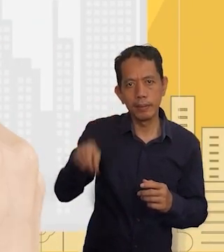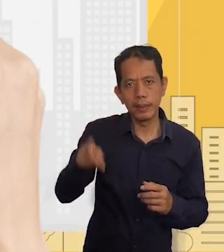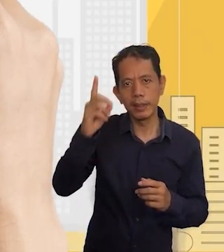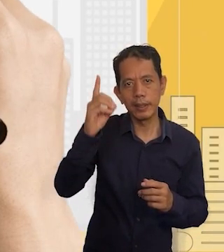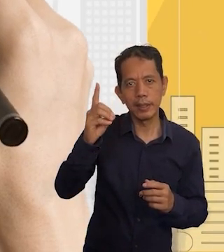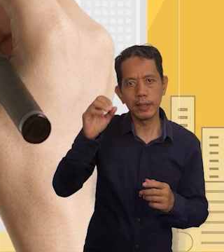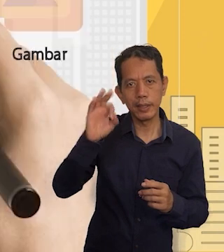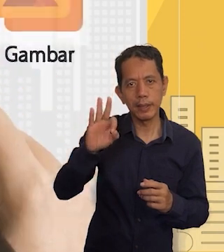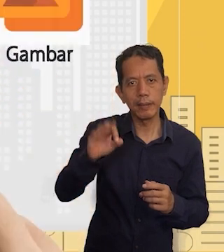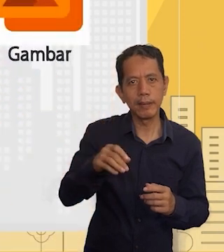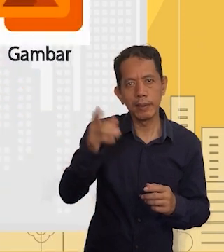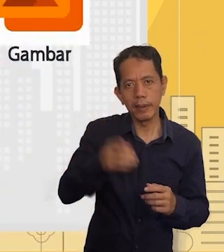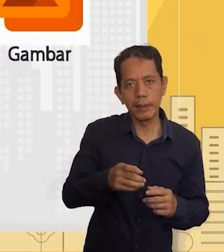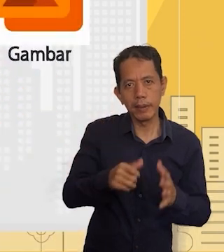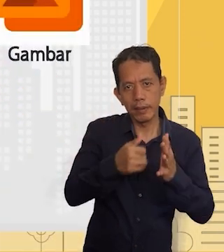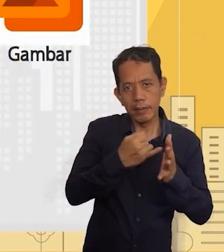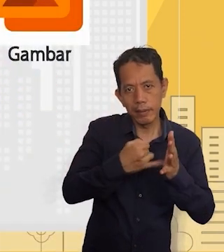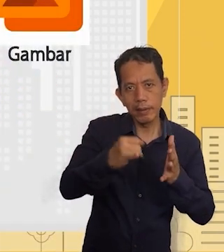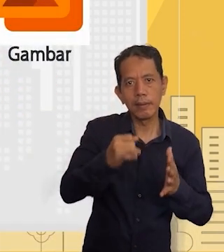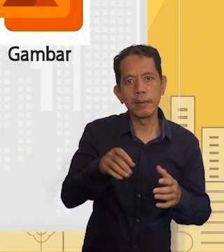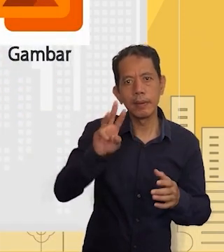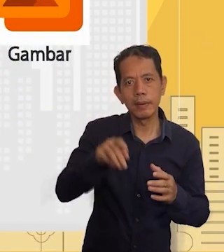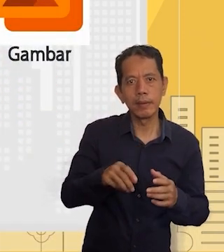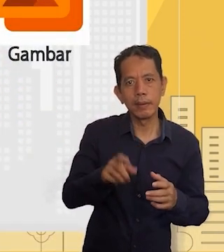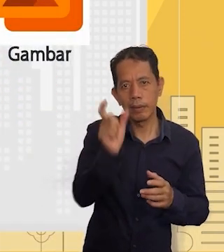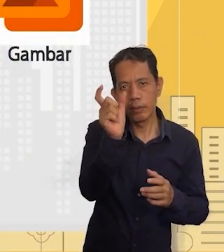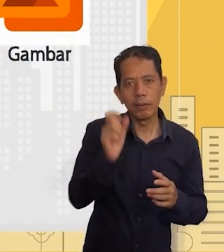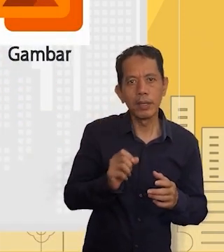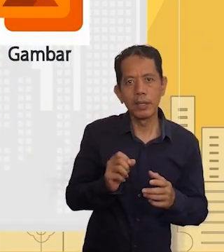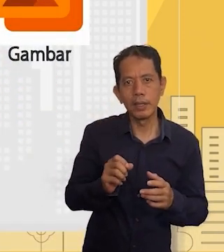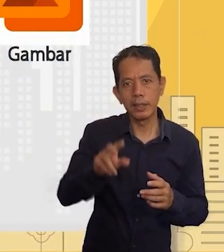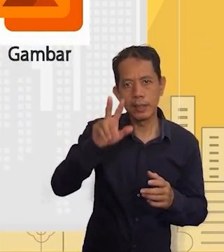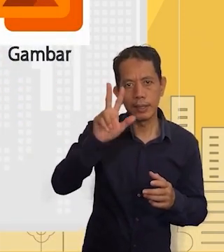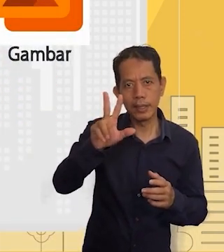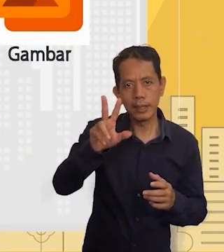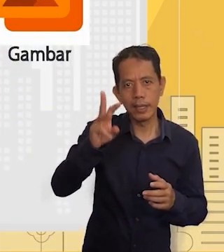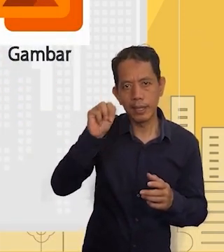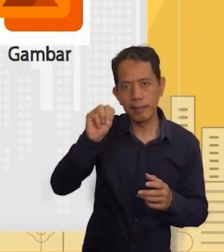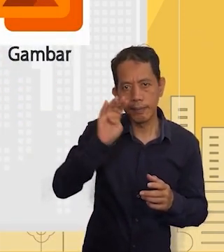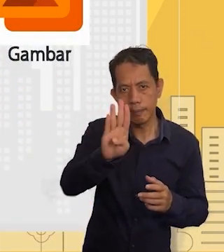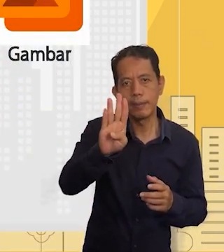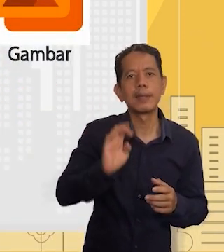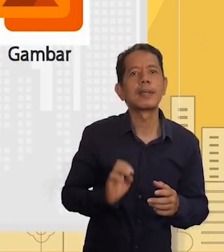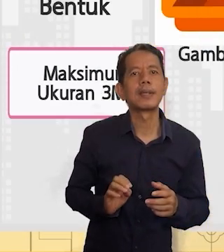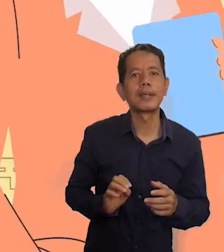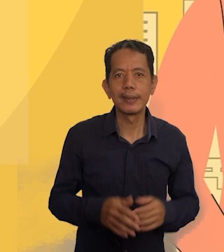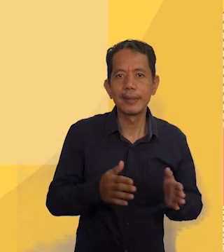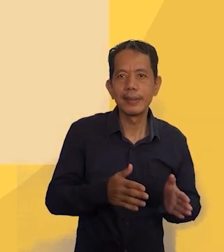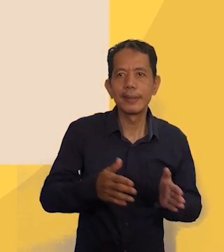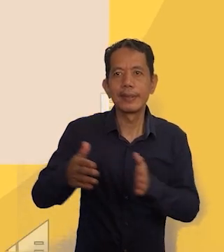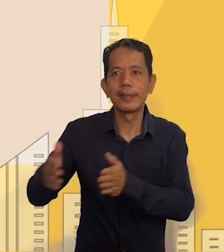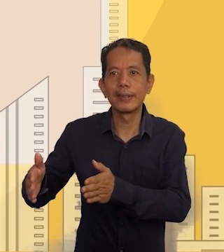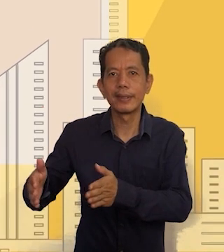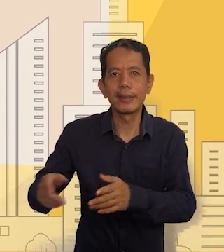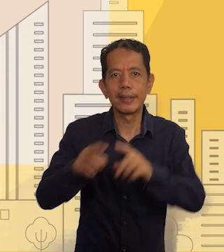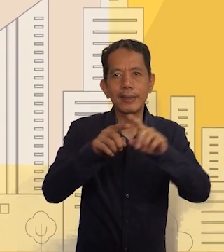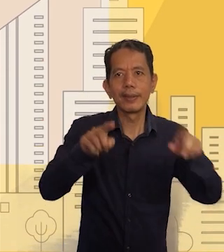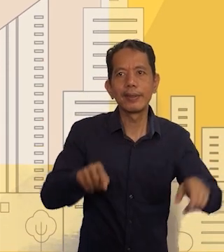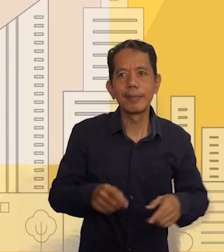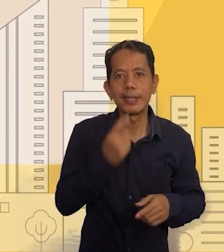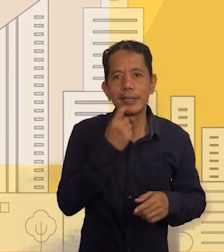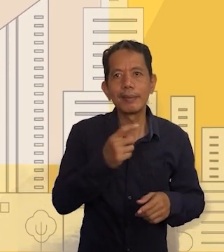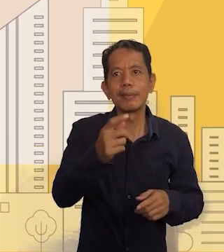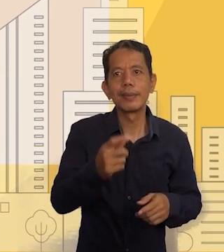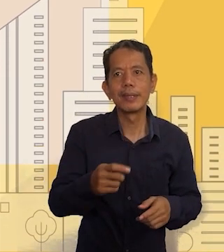bentuk PDF atau gambar dengan maksimum ukuran 3 MB. Setelah